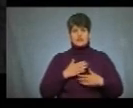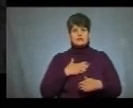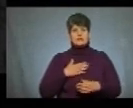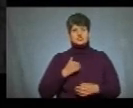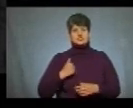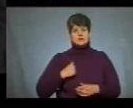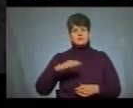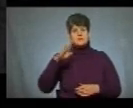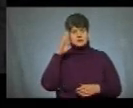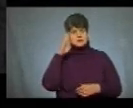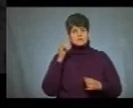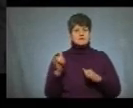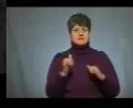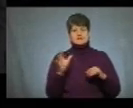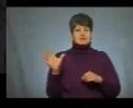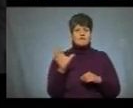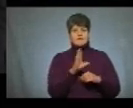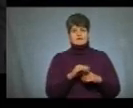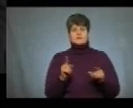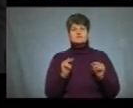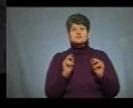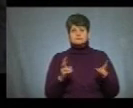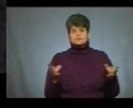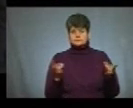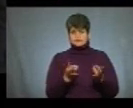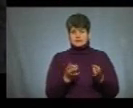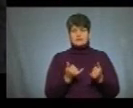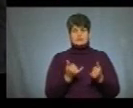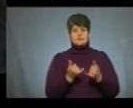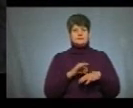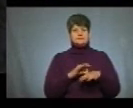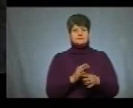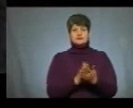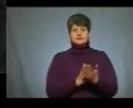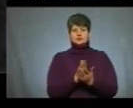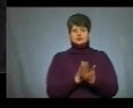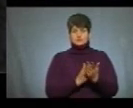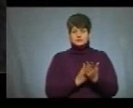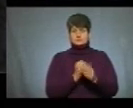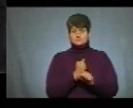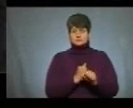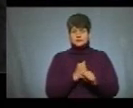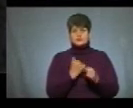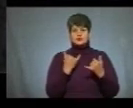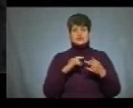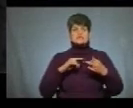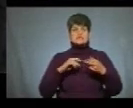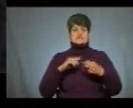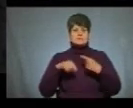бійці забезпечені всім, чим необхідно для несення служби. Сьогодні у нас змінений